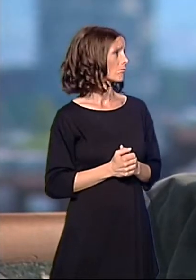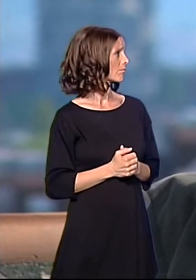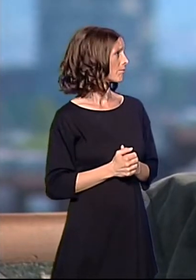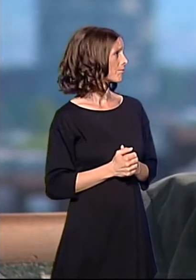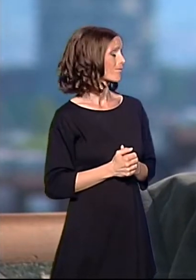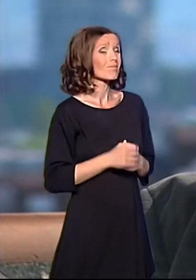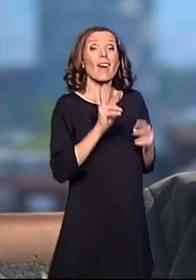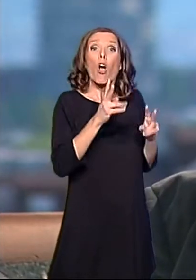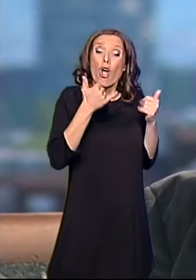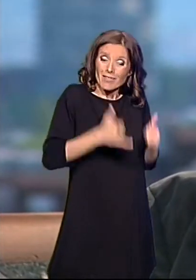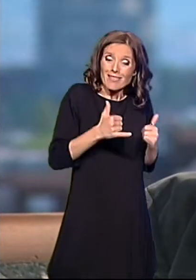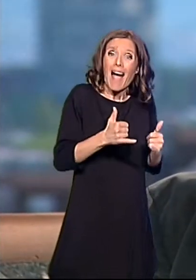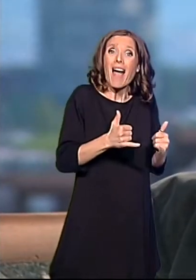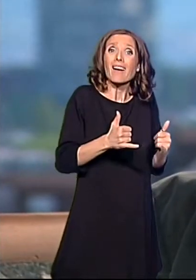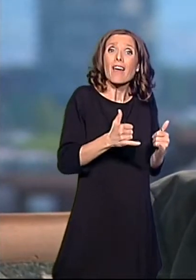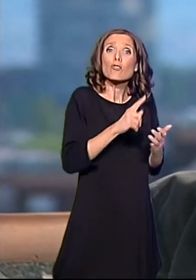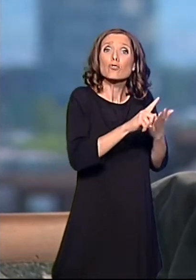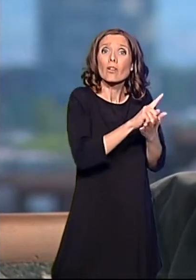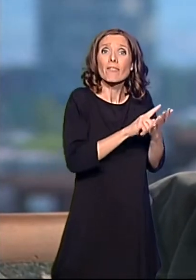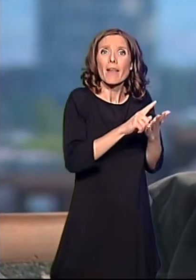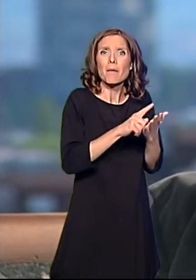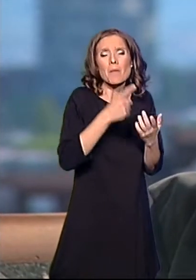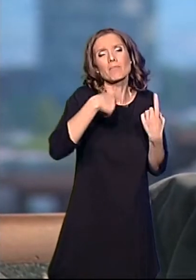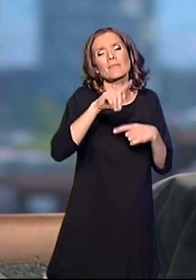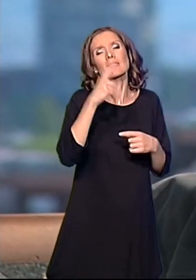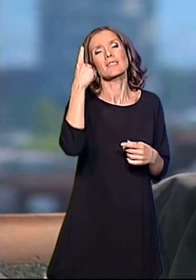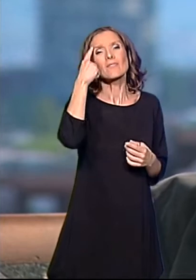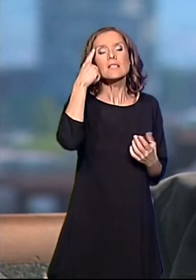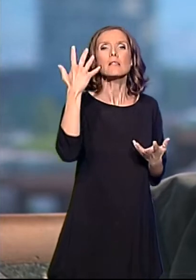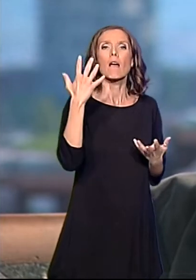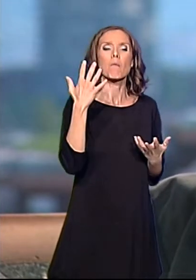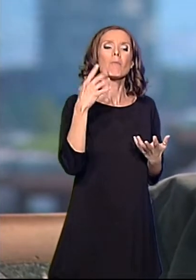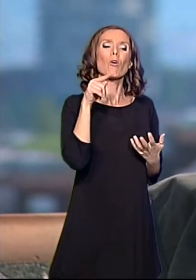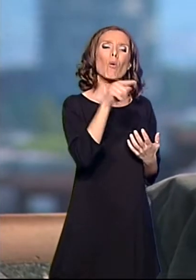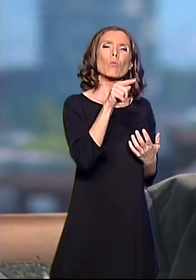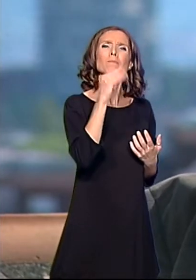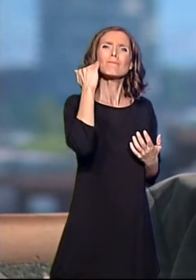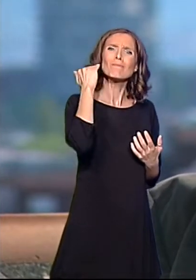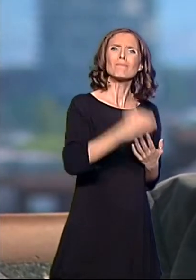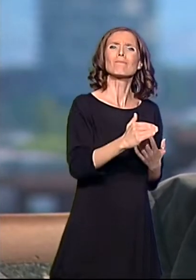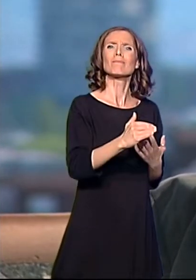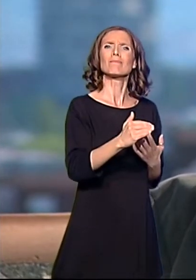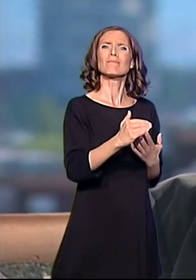svetlu u današnjem svetu, jeli, s obzirom da znamo da zaista u tim radikalno muslimanskim